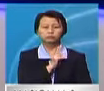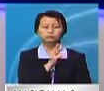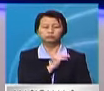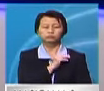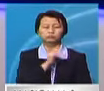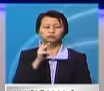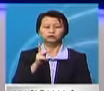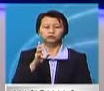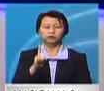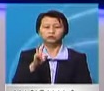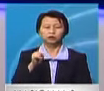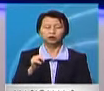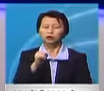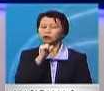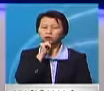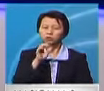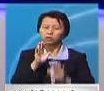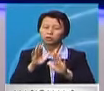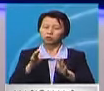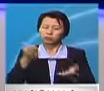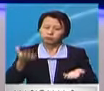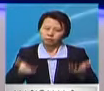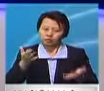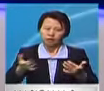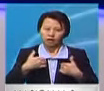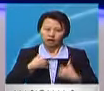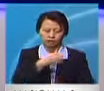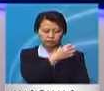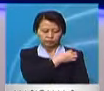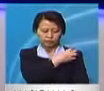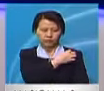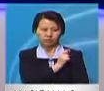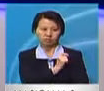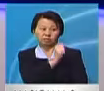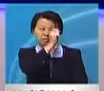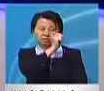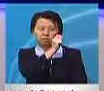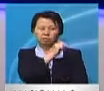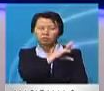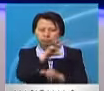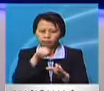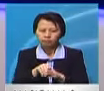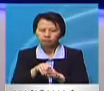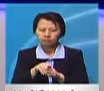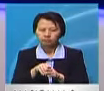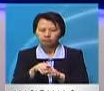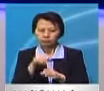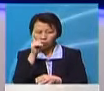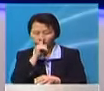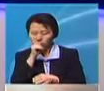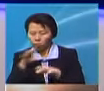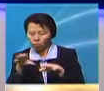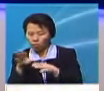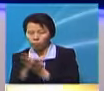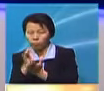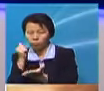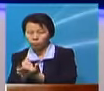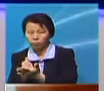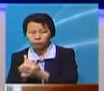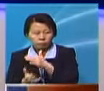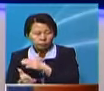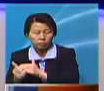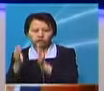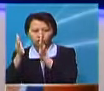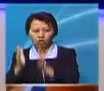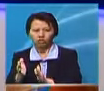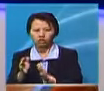Kementerian Dalam Negeri tidak menolak kemungkinan terdapat pegawai berpangkat tinggi terbabit dalam sindiket pemalsuan pasport dan penyeludupan